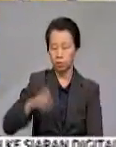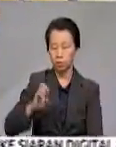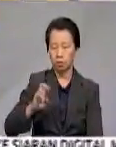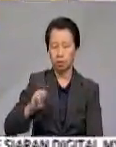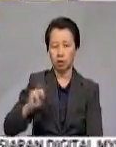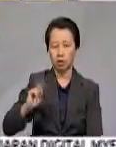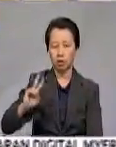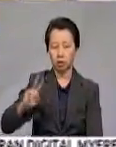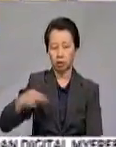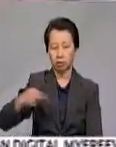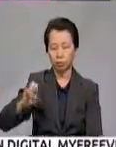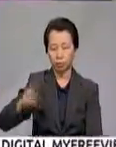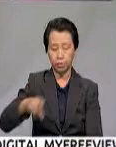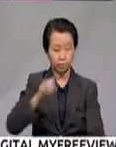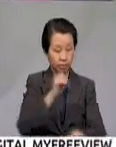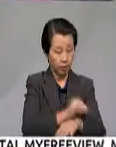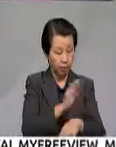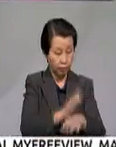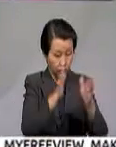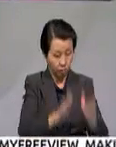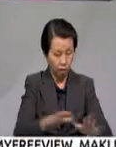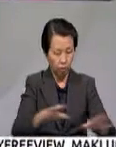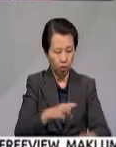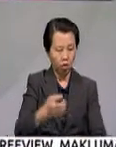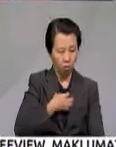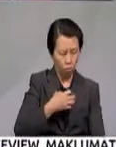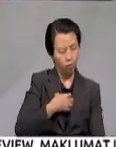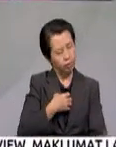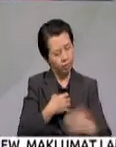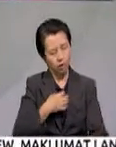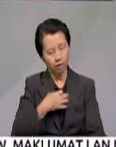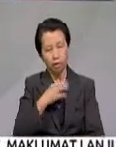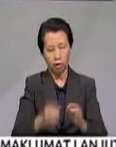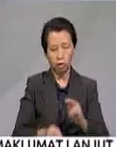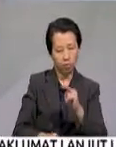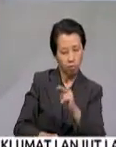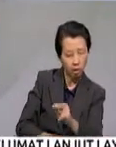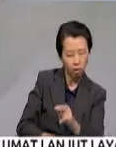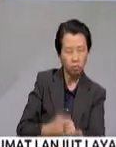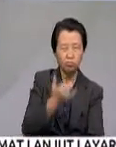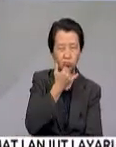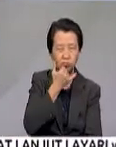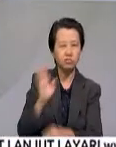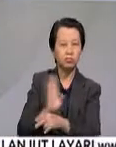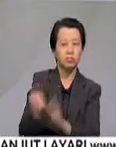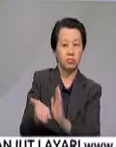KPDNHEP menasihati pengguna agar membuat aduan sekiranya mengesan salah laku